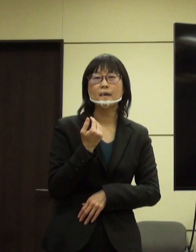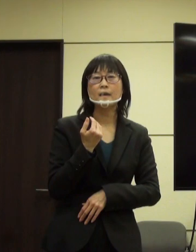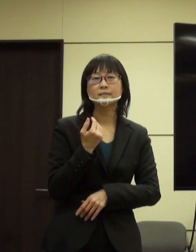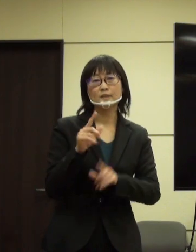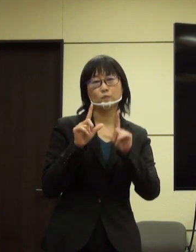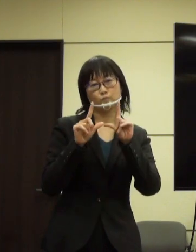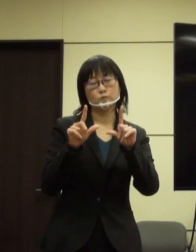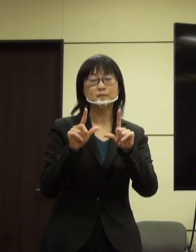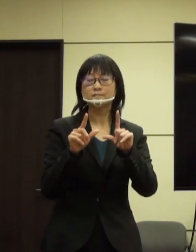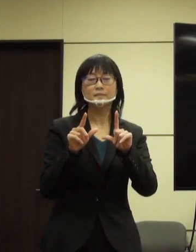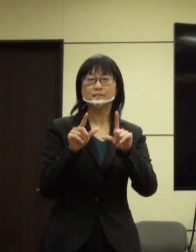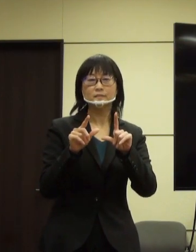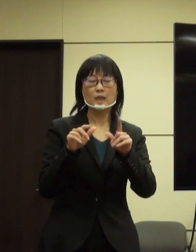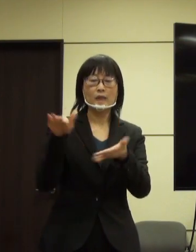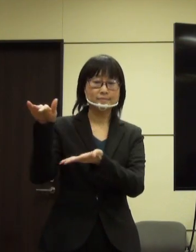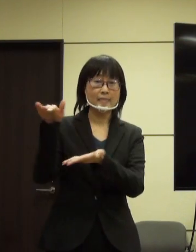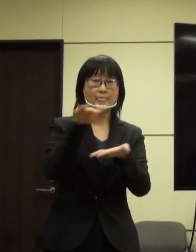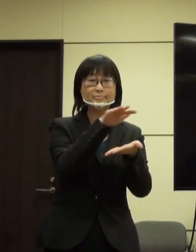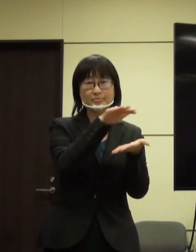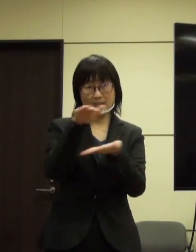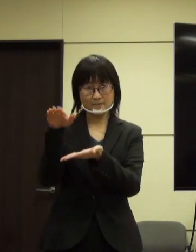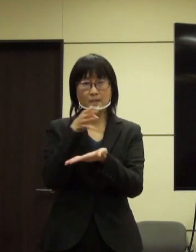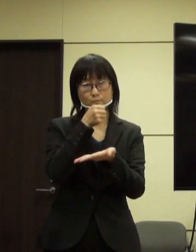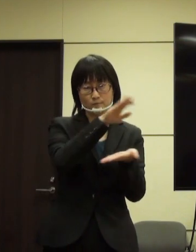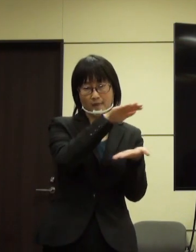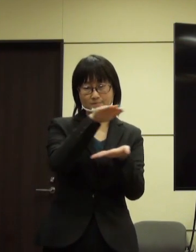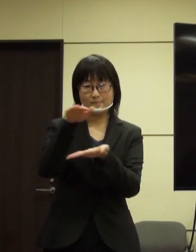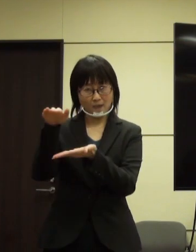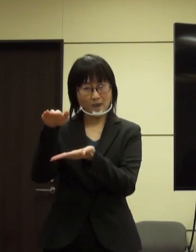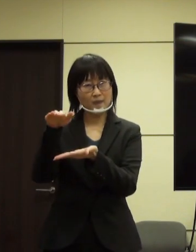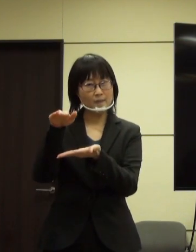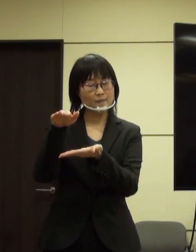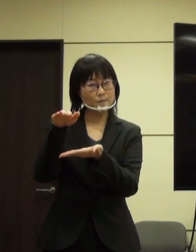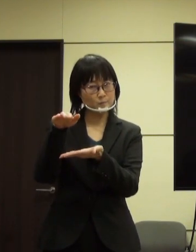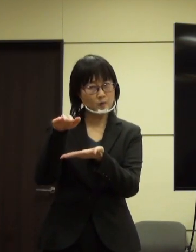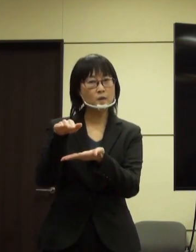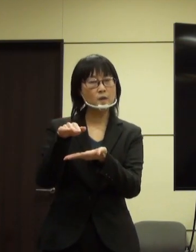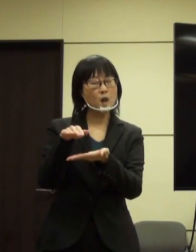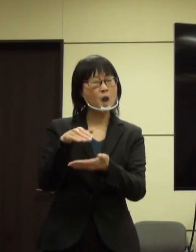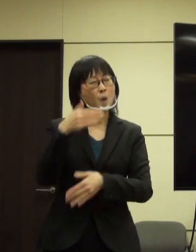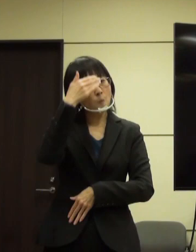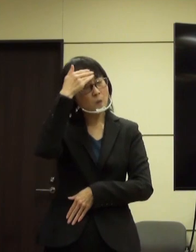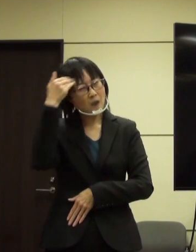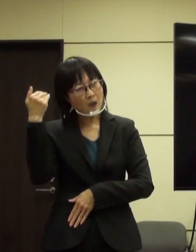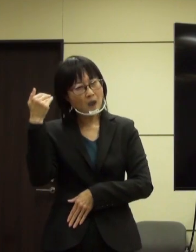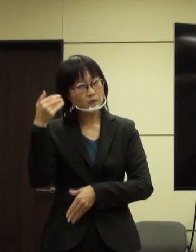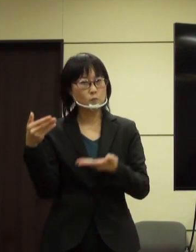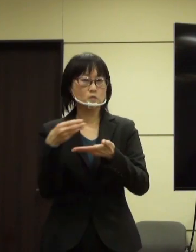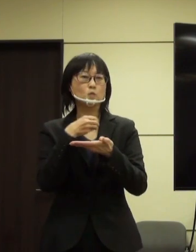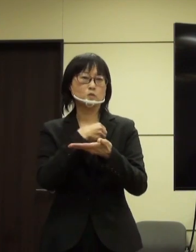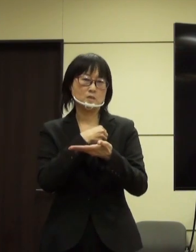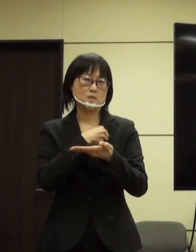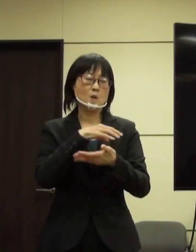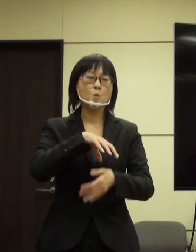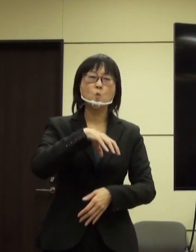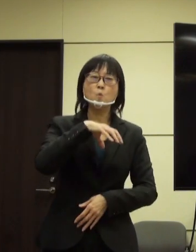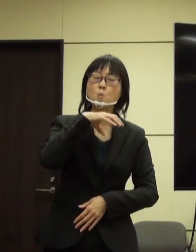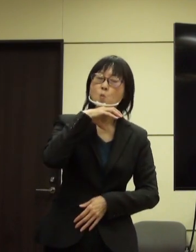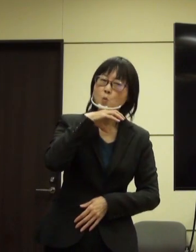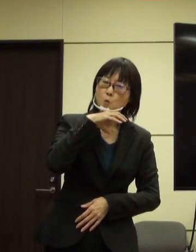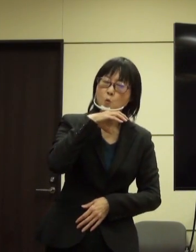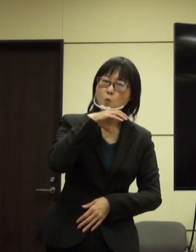申し上げればいいわけですだから若いのが多分職員同士と高齢の方の一番上をなさい形で即お願いし